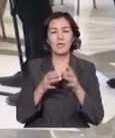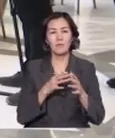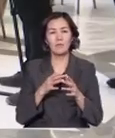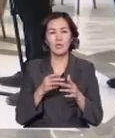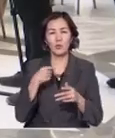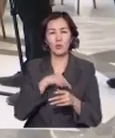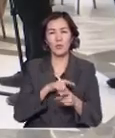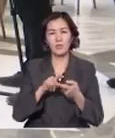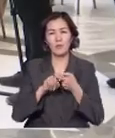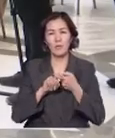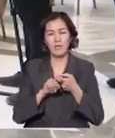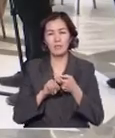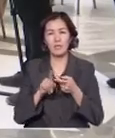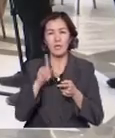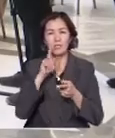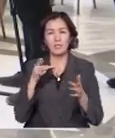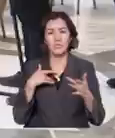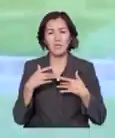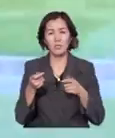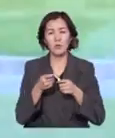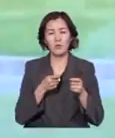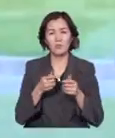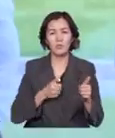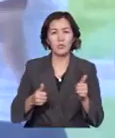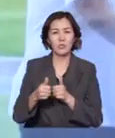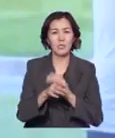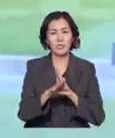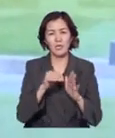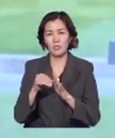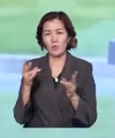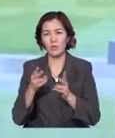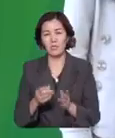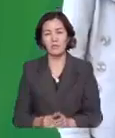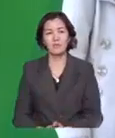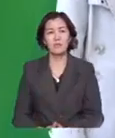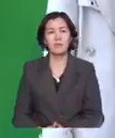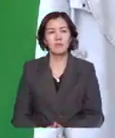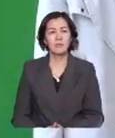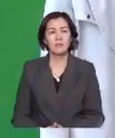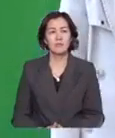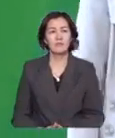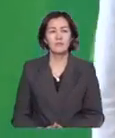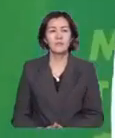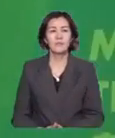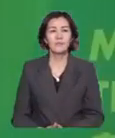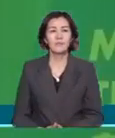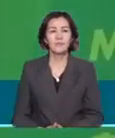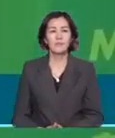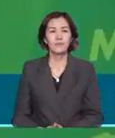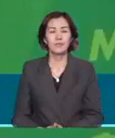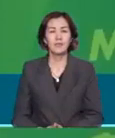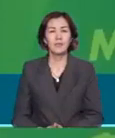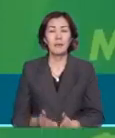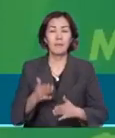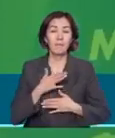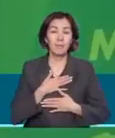байланыстарды нығайтып, жас театр көшбасшыларын анықтау дейді шара ұйымдастырушылары. Мы с нетерпением ждем здесь.